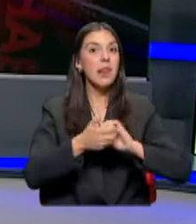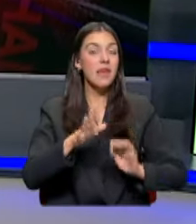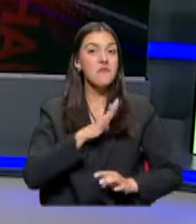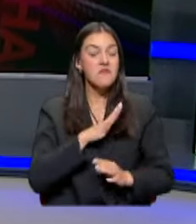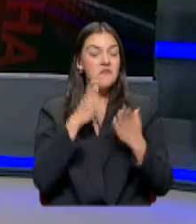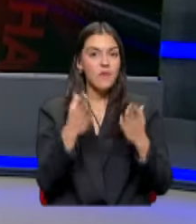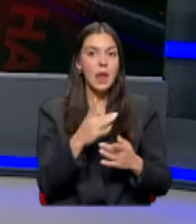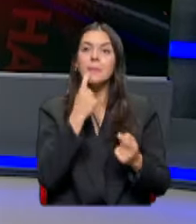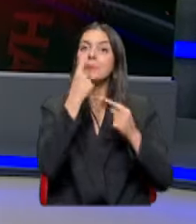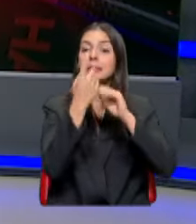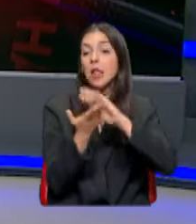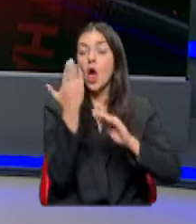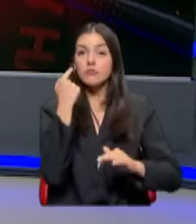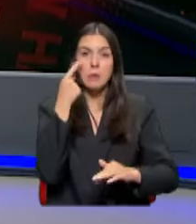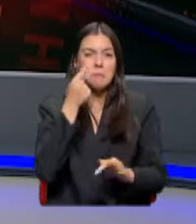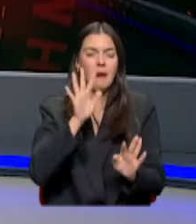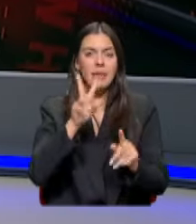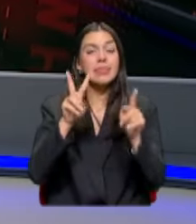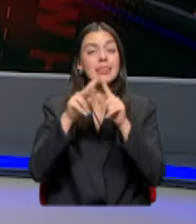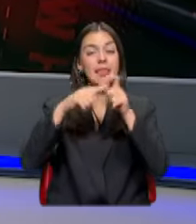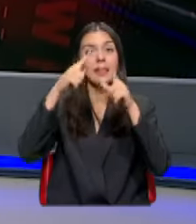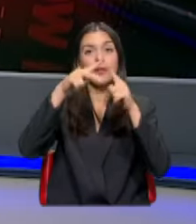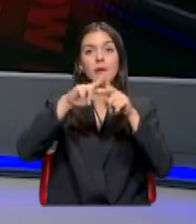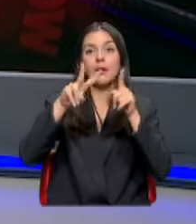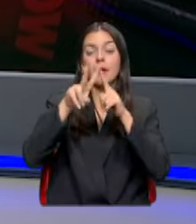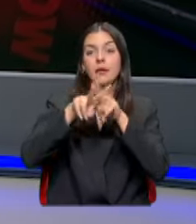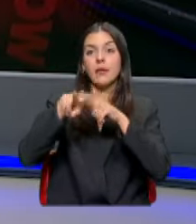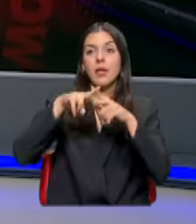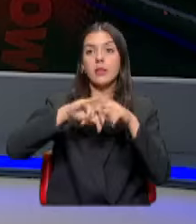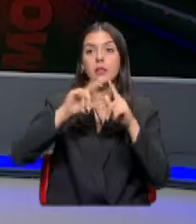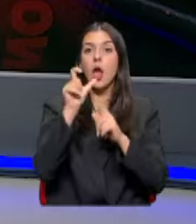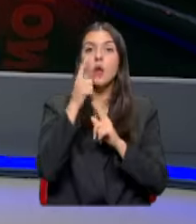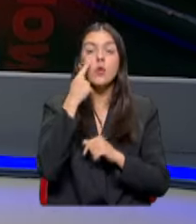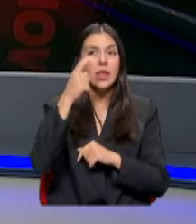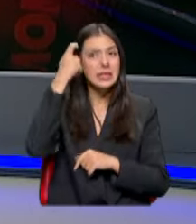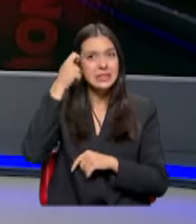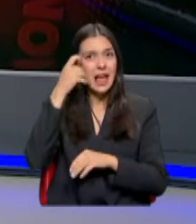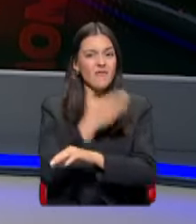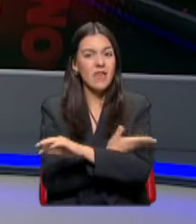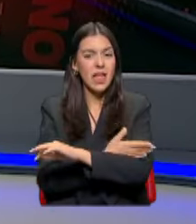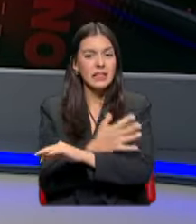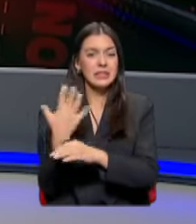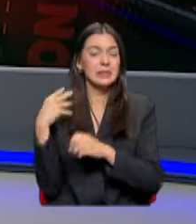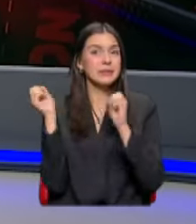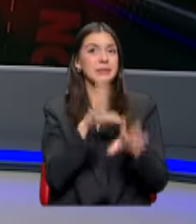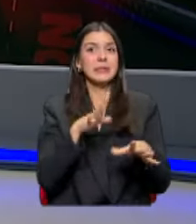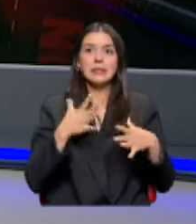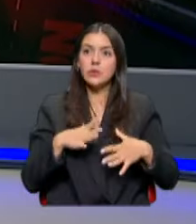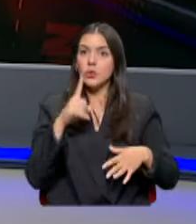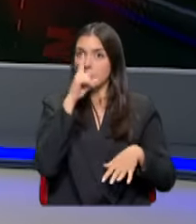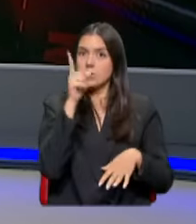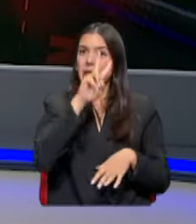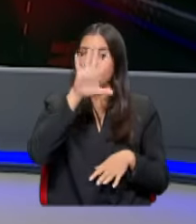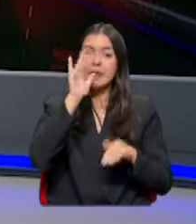içindeyiz. Bakın bir sene önce Netanyahu'yu İsrail halkı sırtından atmaya çalışıyordu. Ona dönük destek %25'e kadar